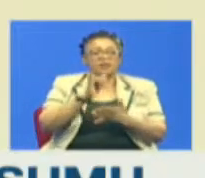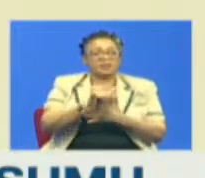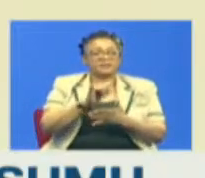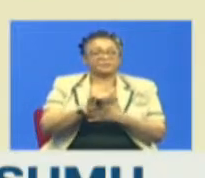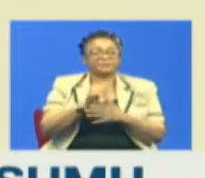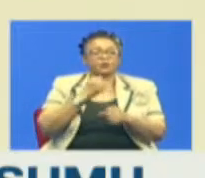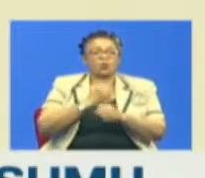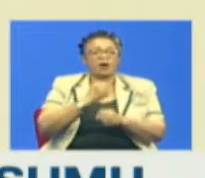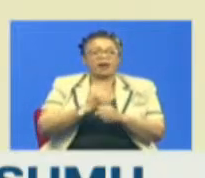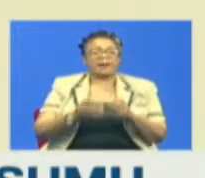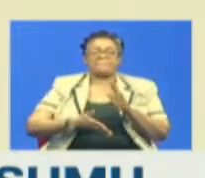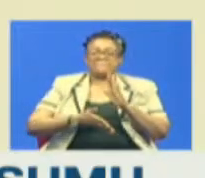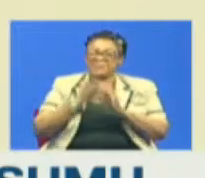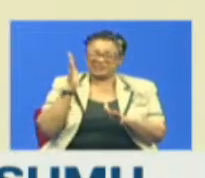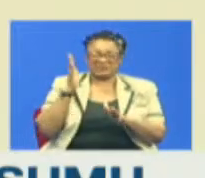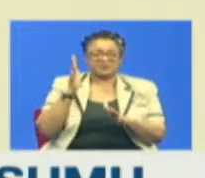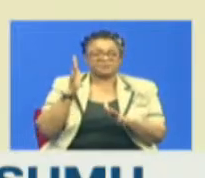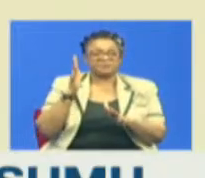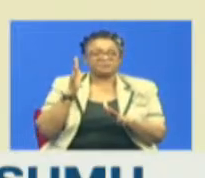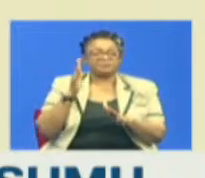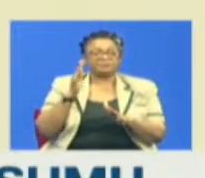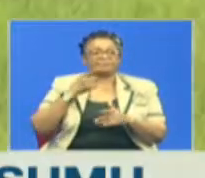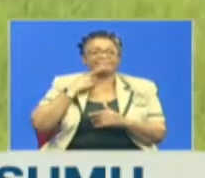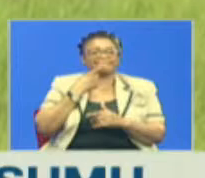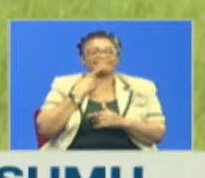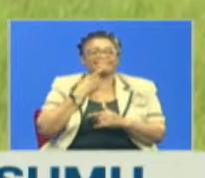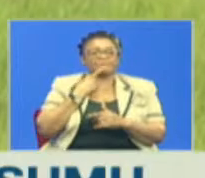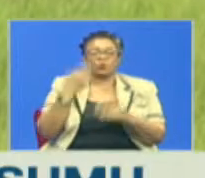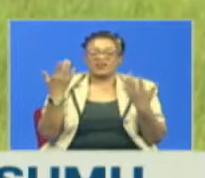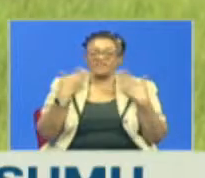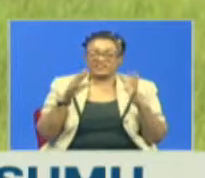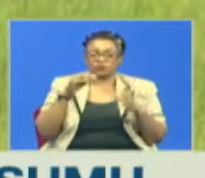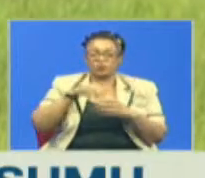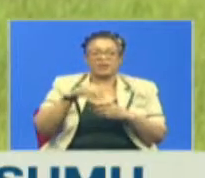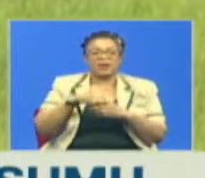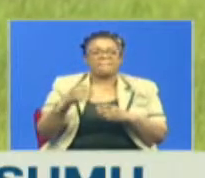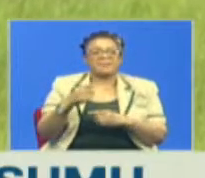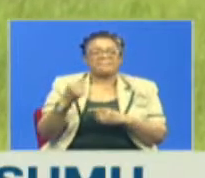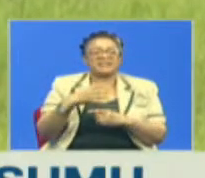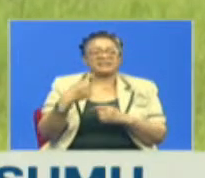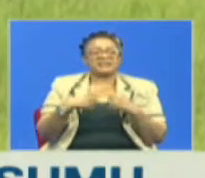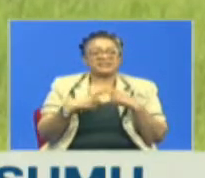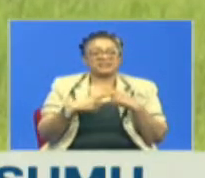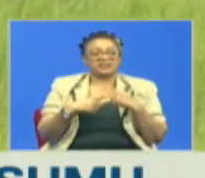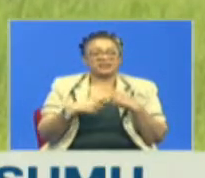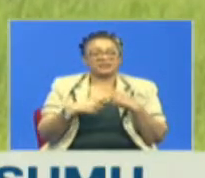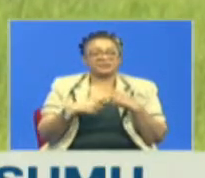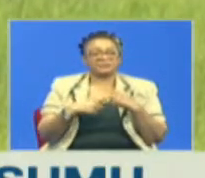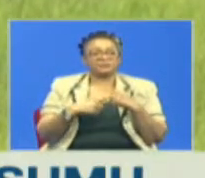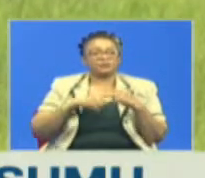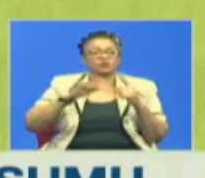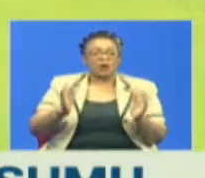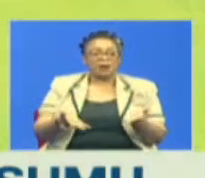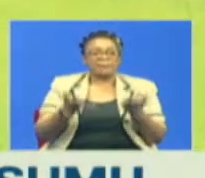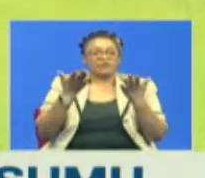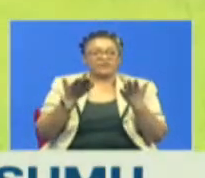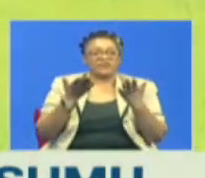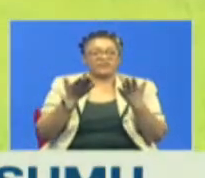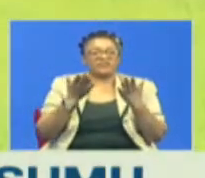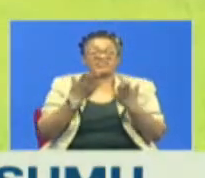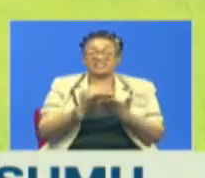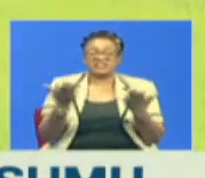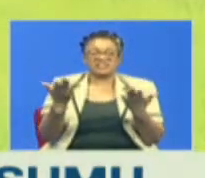this work begins immediately. We have been told we must finish within 6 months. Tuboreshe facilities huko, tuwe